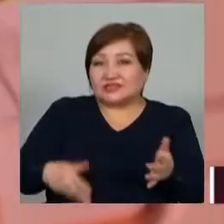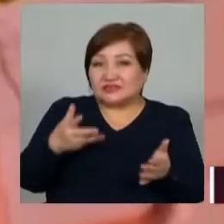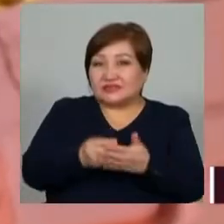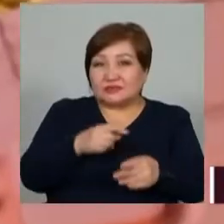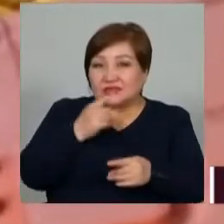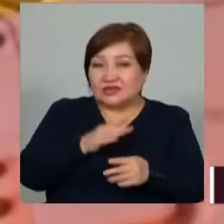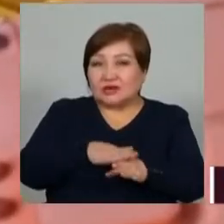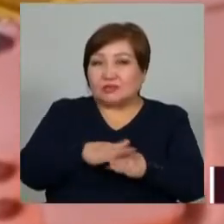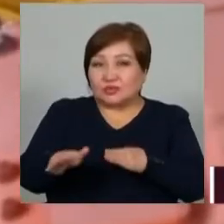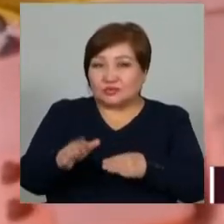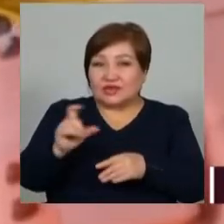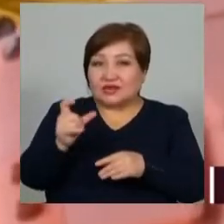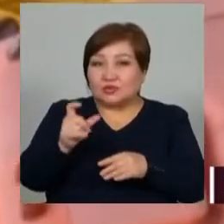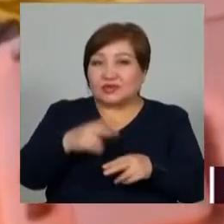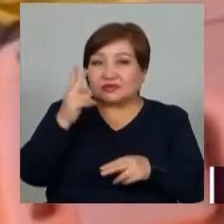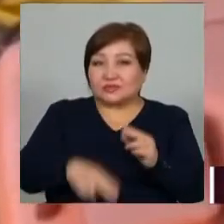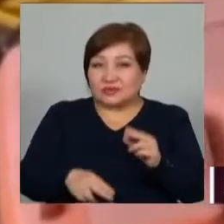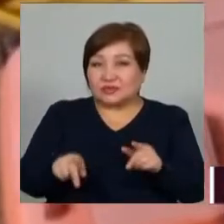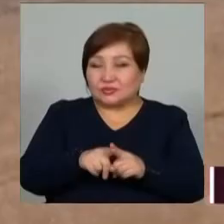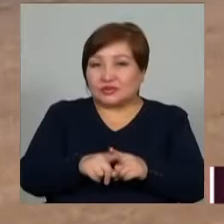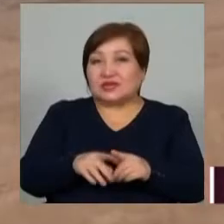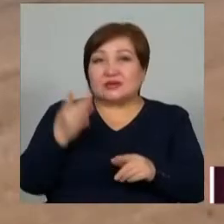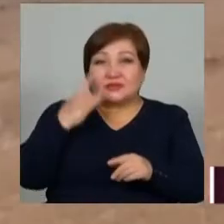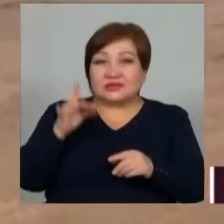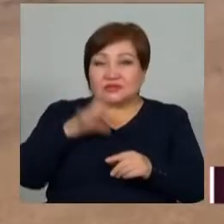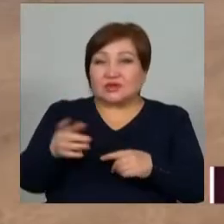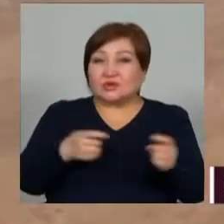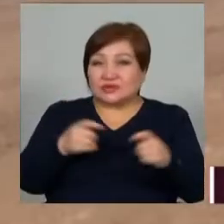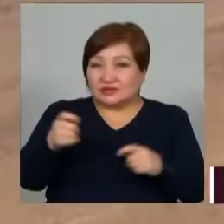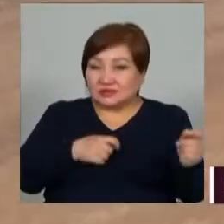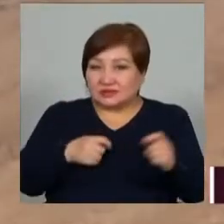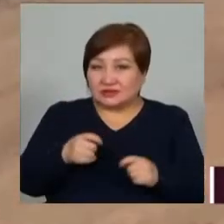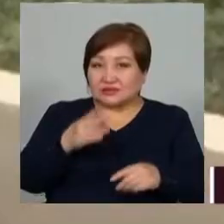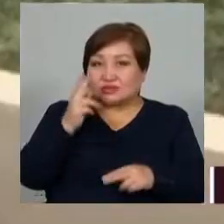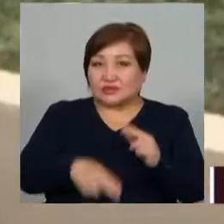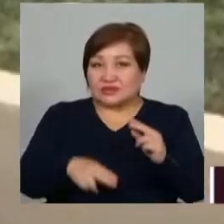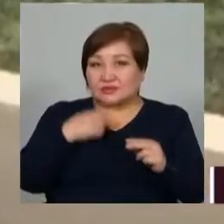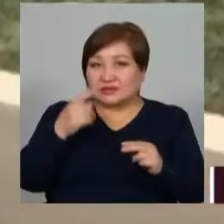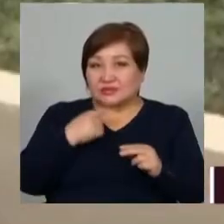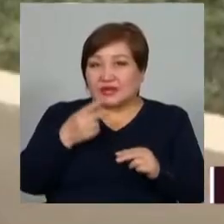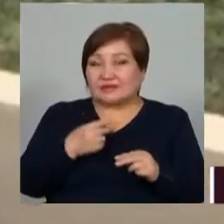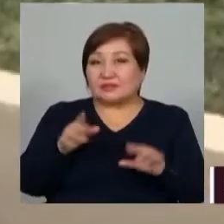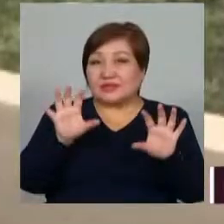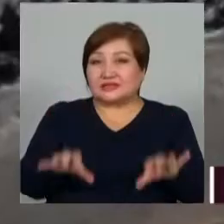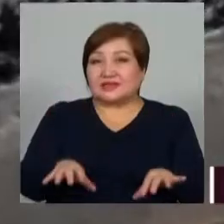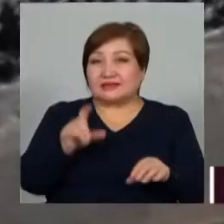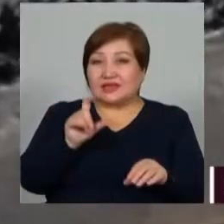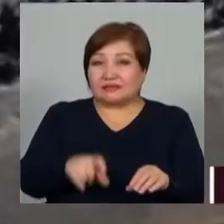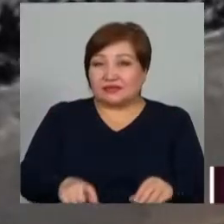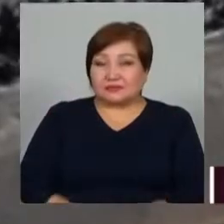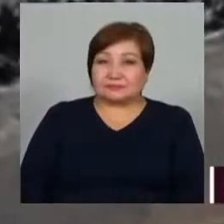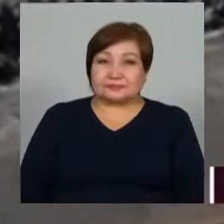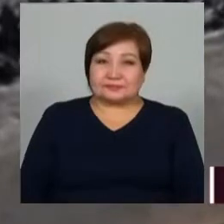шектелген. Қаржының тиімді мақсатқа жұмсалуына да ешкім бақылауға алмаған. Субсидия түпкі есіне жетпей, орта жолда талан-таражға